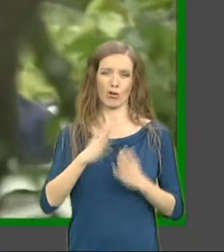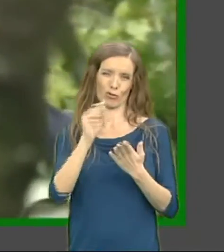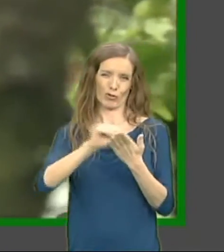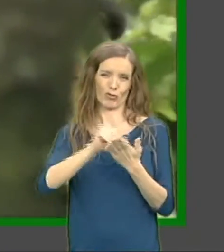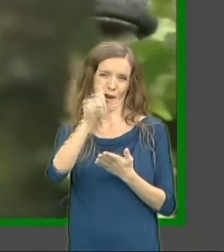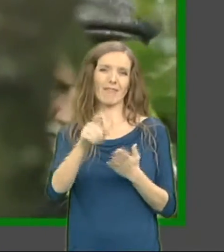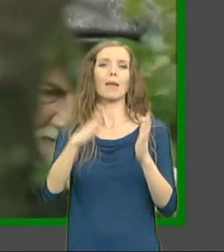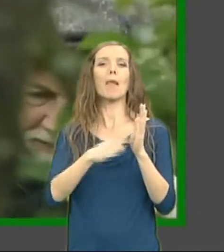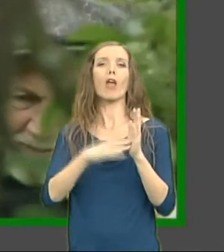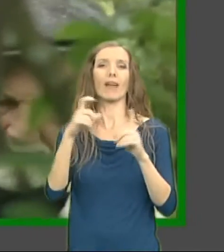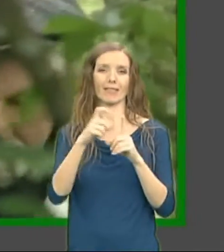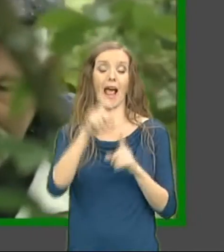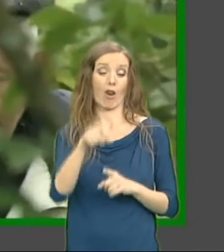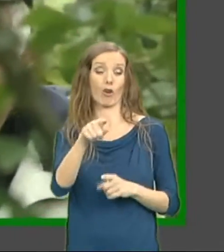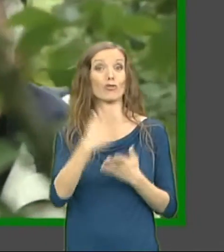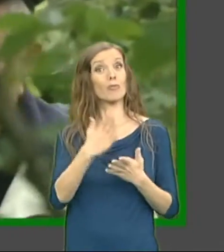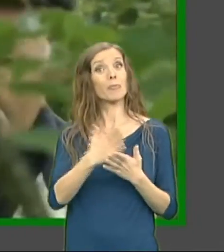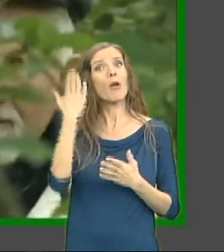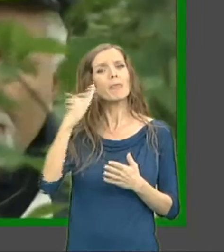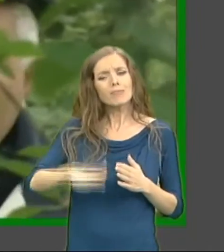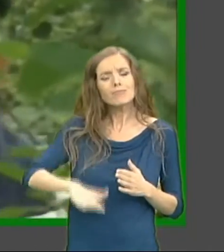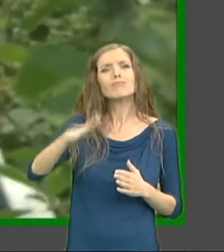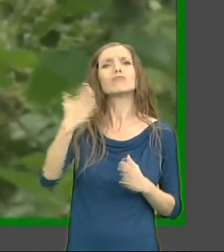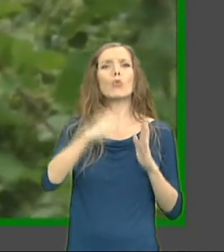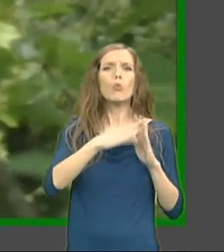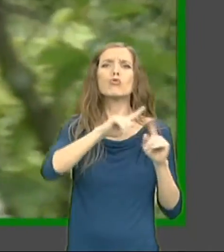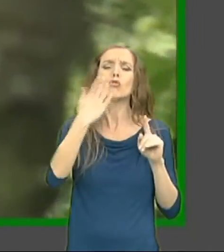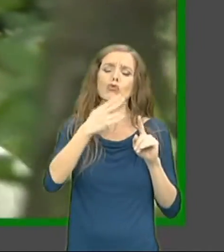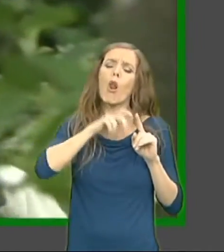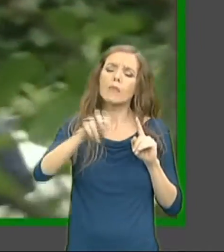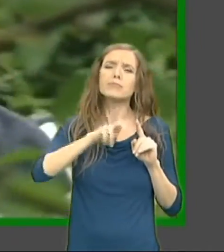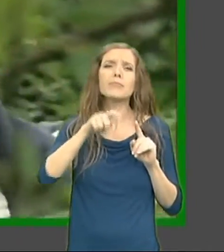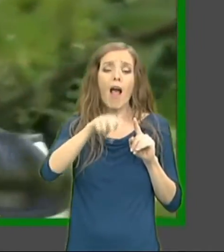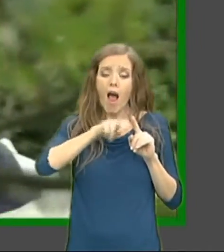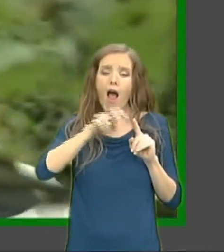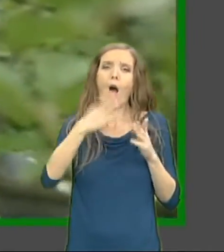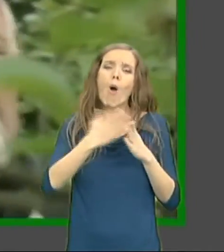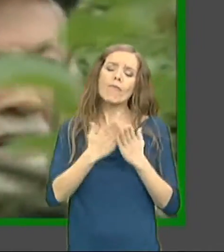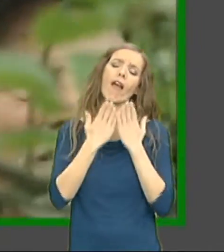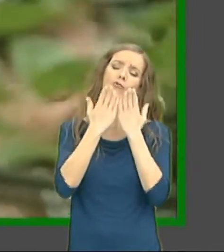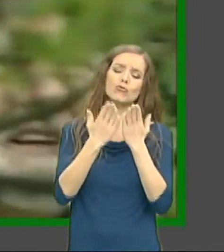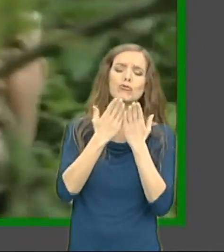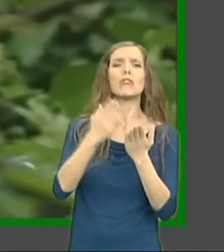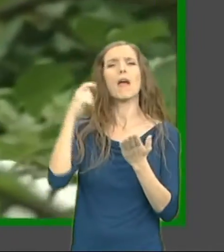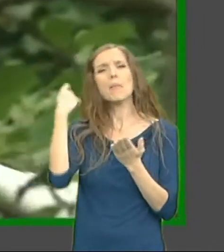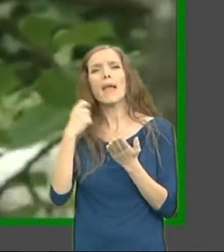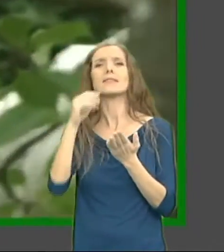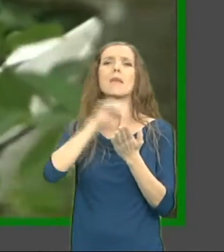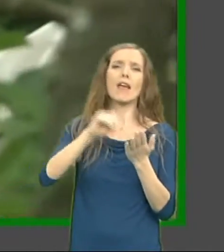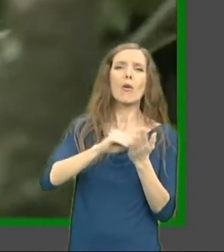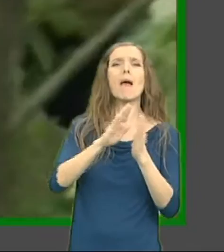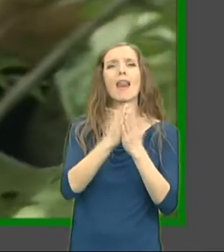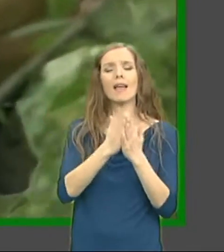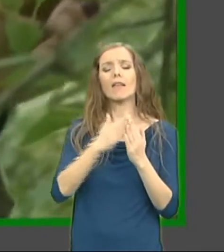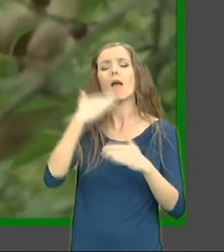Naš književnik Milovan Danojlić je takođe bio đak pešak, koji je od kuće do škole čitao knjige, romane, pesme,